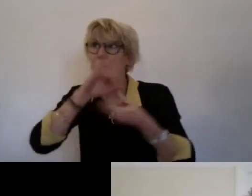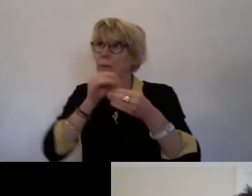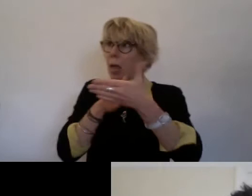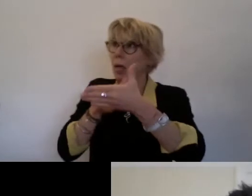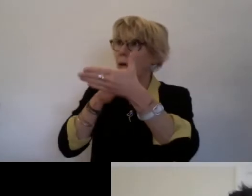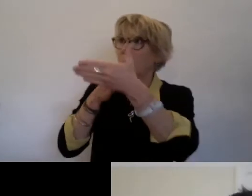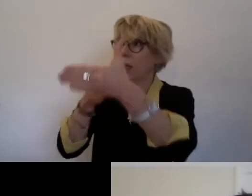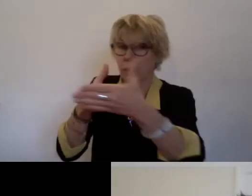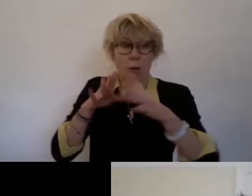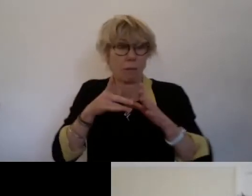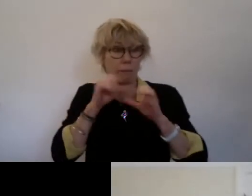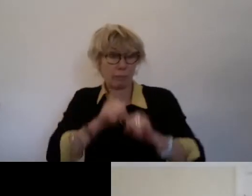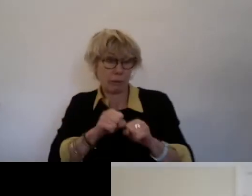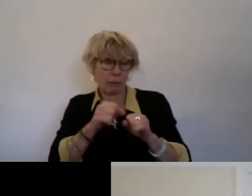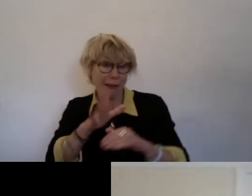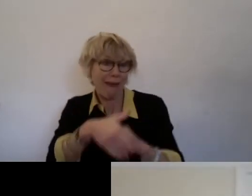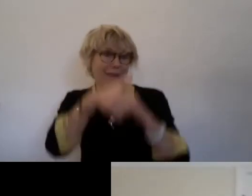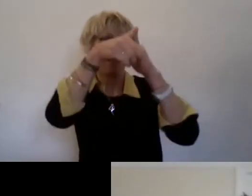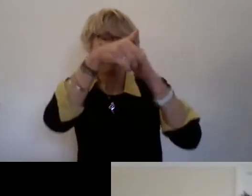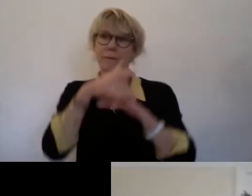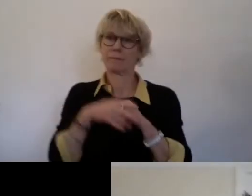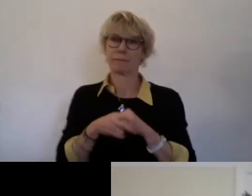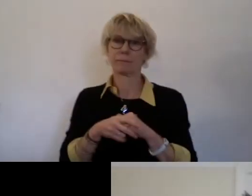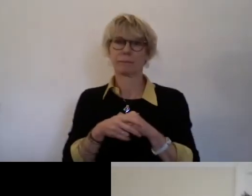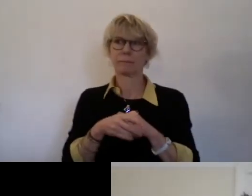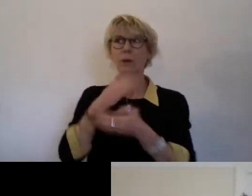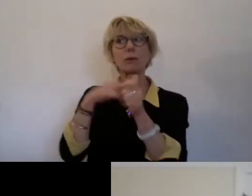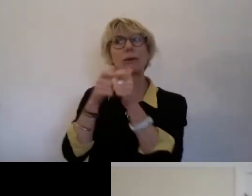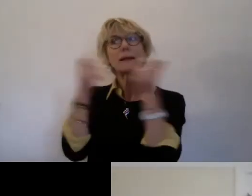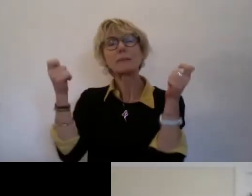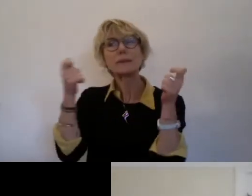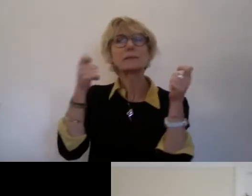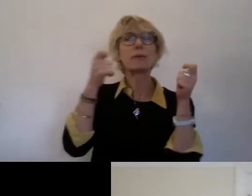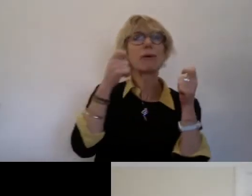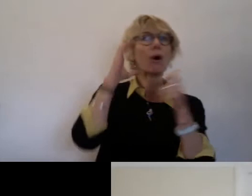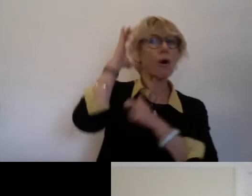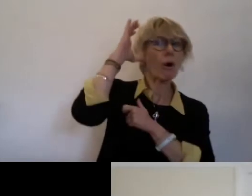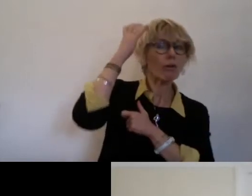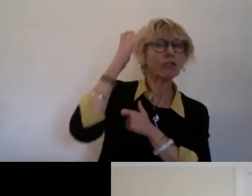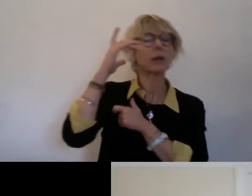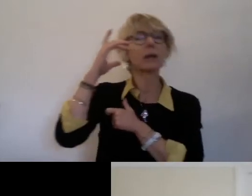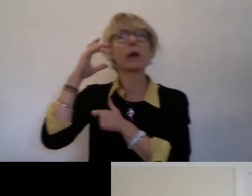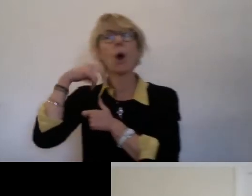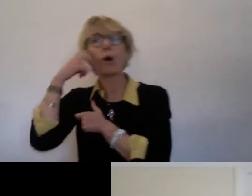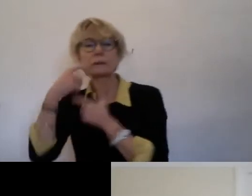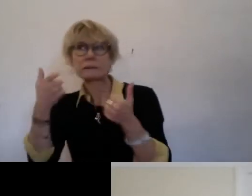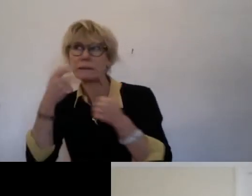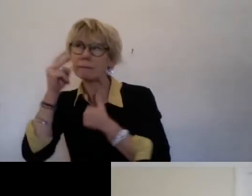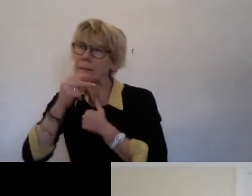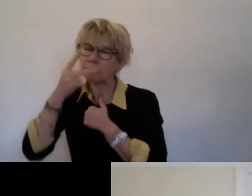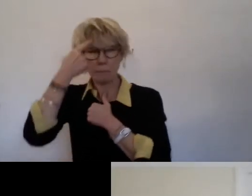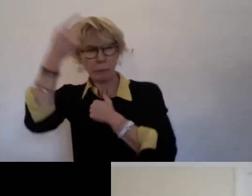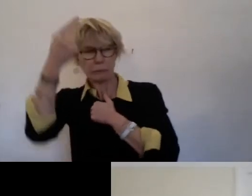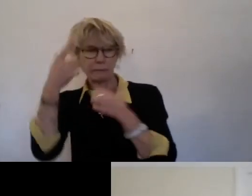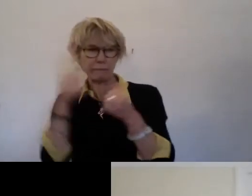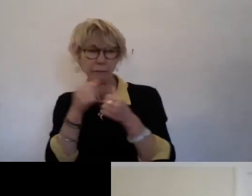réflexion, elle répondait dans l'ensemble des établissements à une réflexion plus globale qu'on avait sur la façon dont on voulait garder le contact,